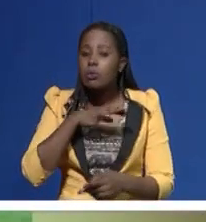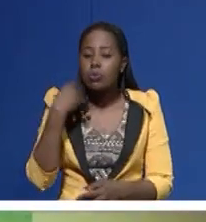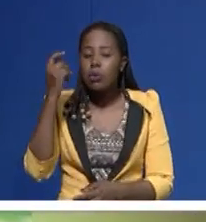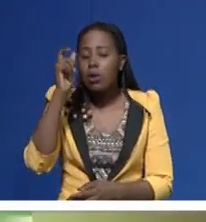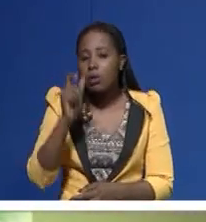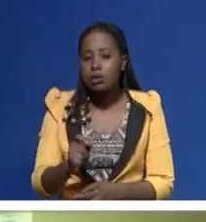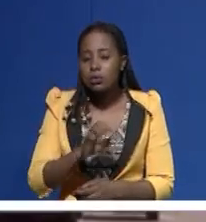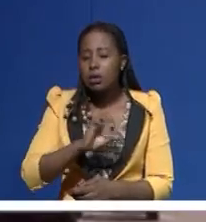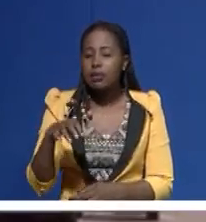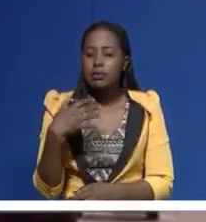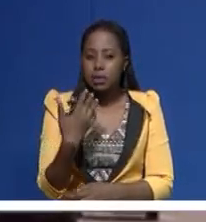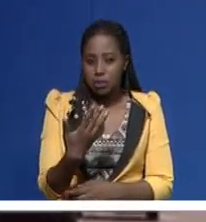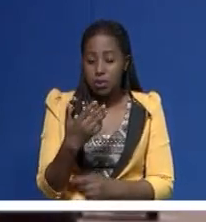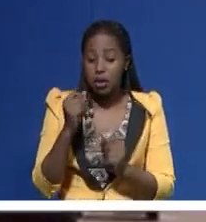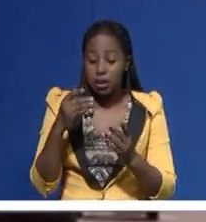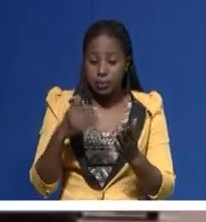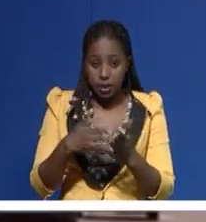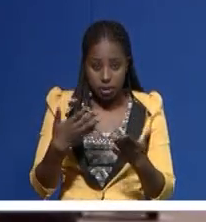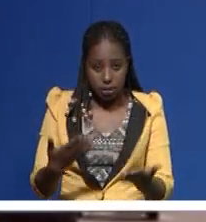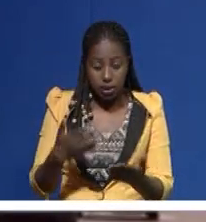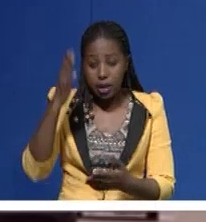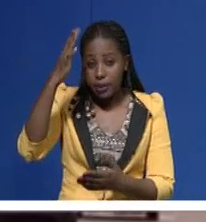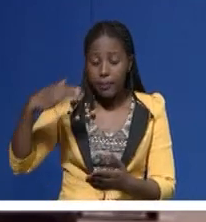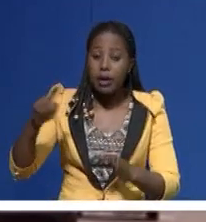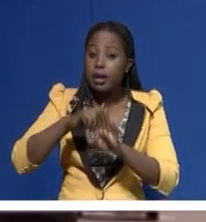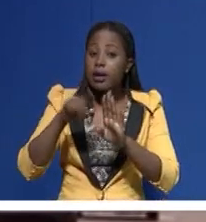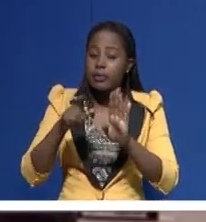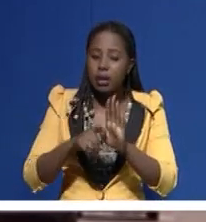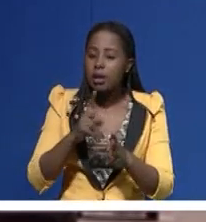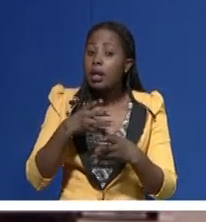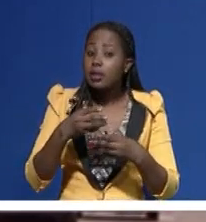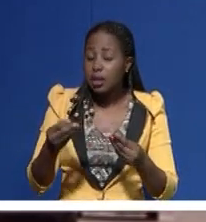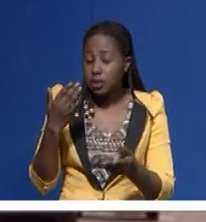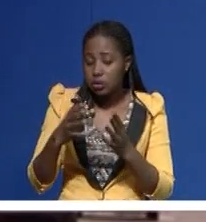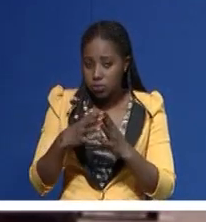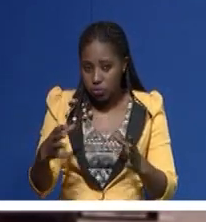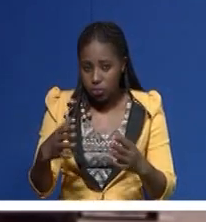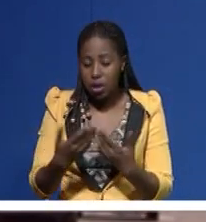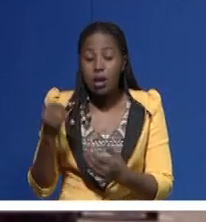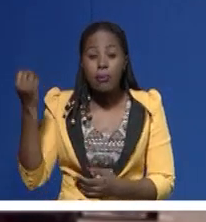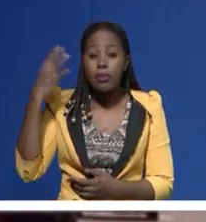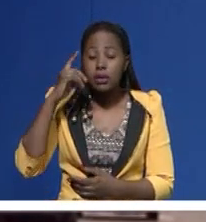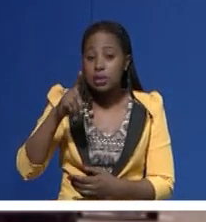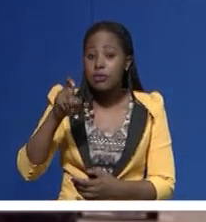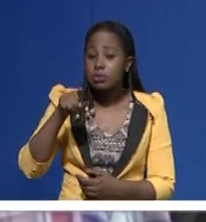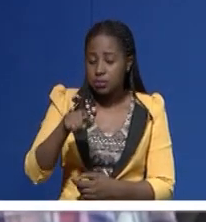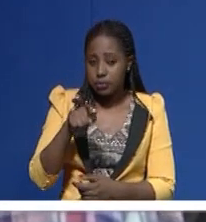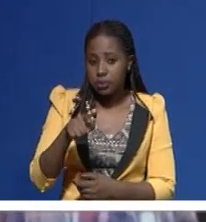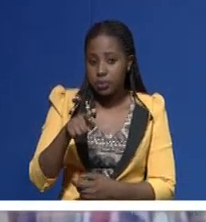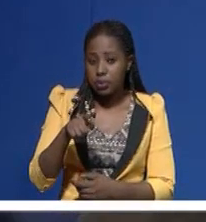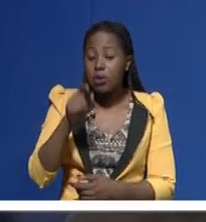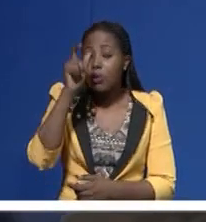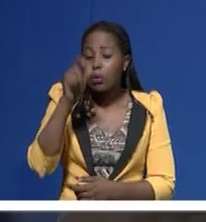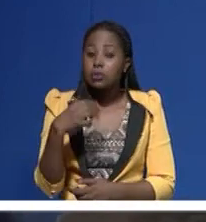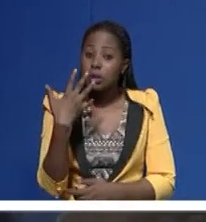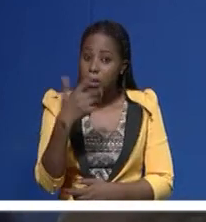watu 5,000. Lakini mpaka sasa bara la Afrika halijaathirika kwa kiasi kikubwa na maambukizi ya virusi hivi. Ni